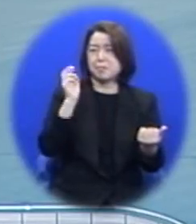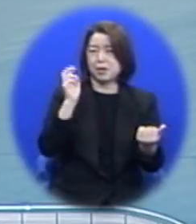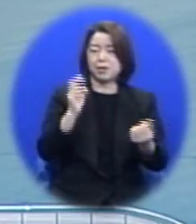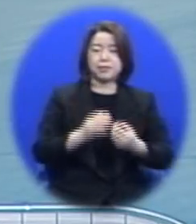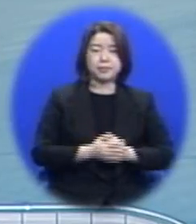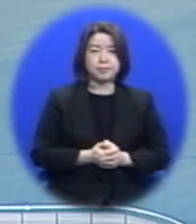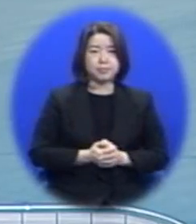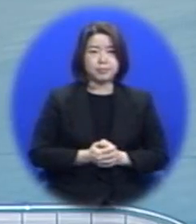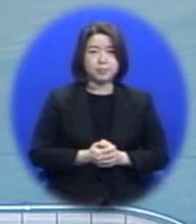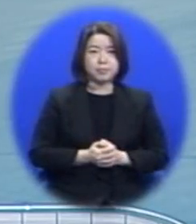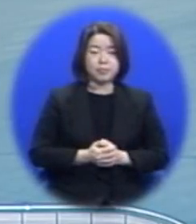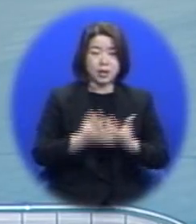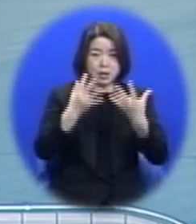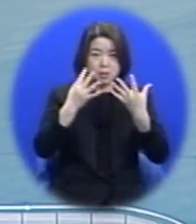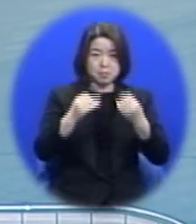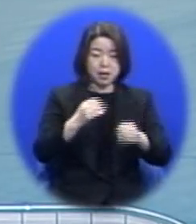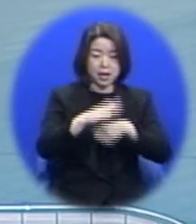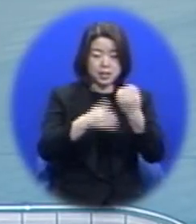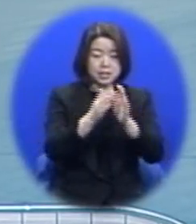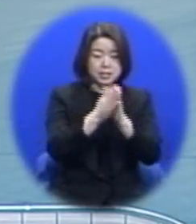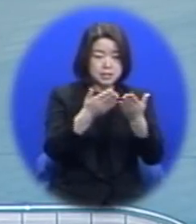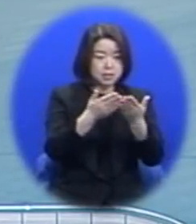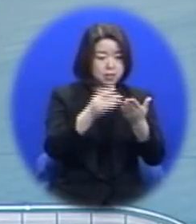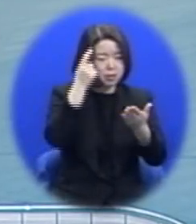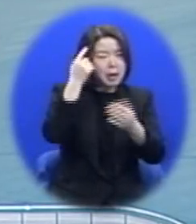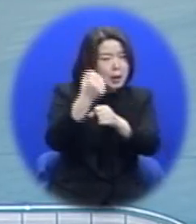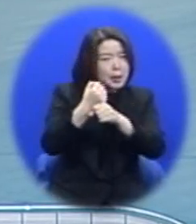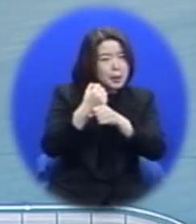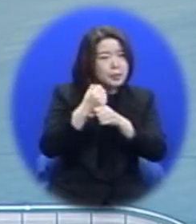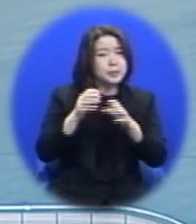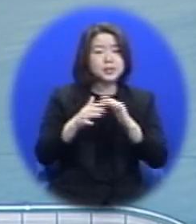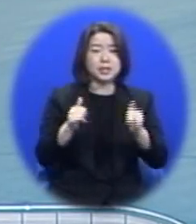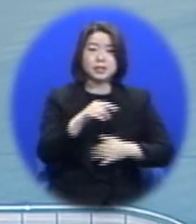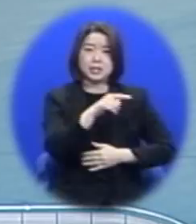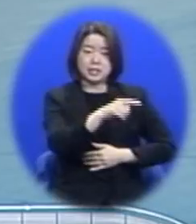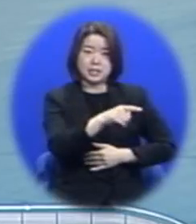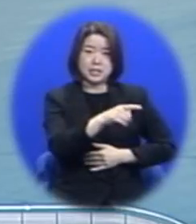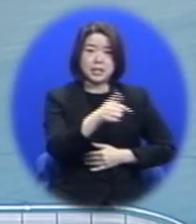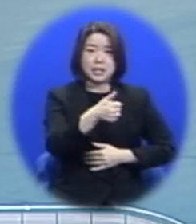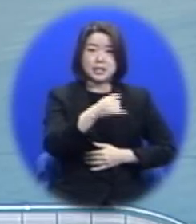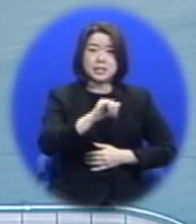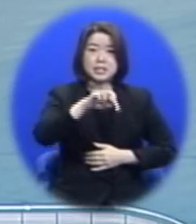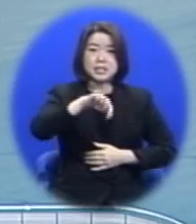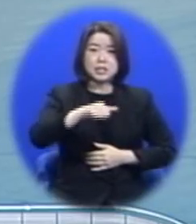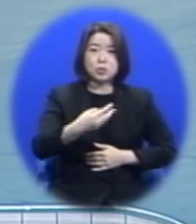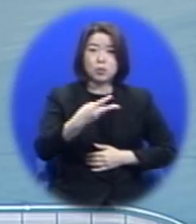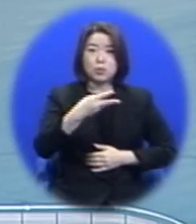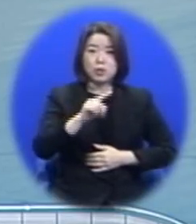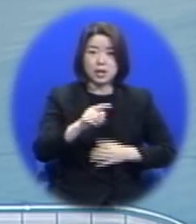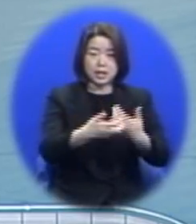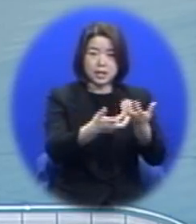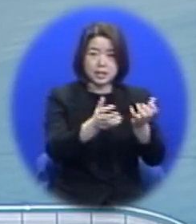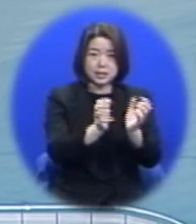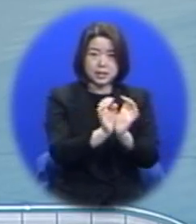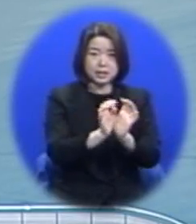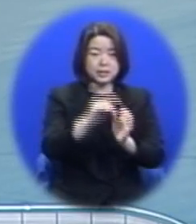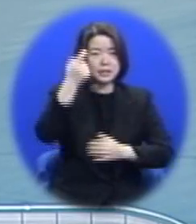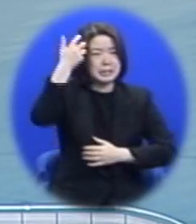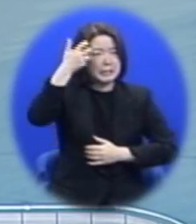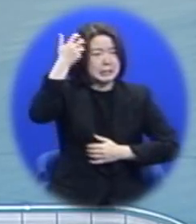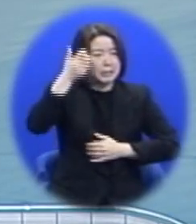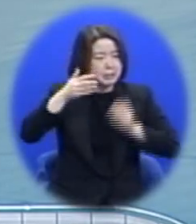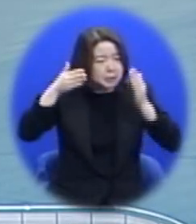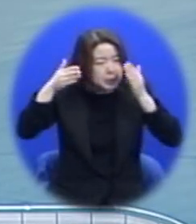같습니다. 많은 성경 주석가들이 이 니골라당을 영지주의자라고 그렇게 해석을 하는데 그 말은